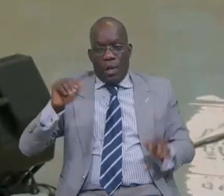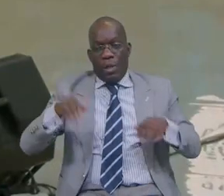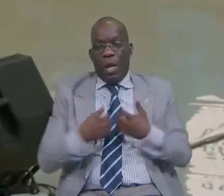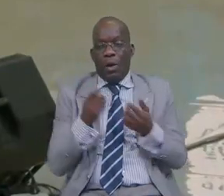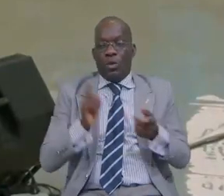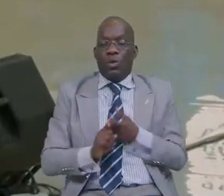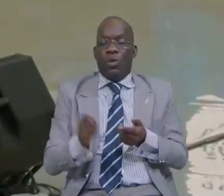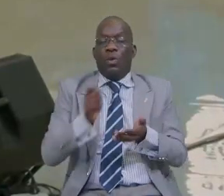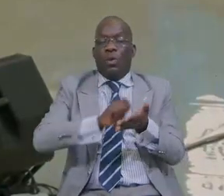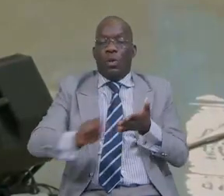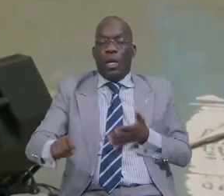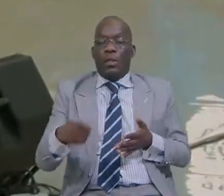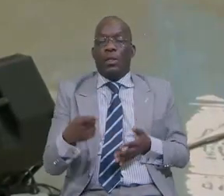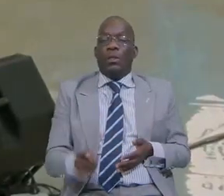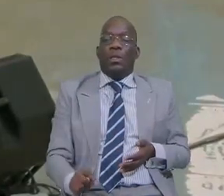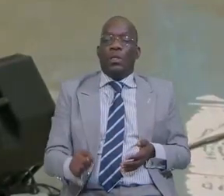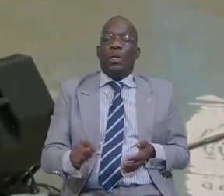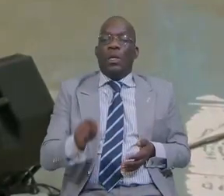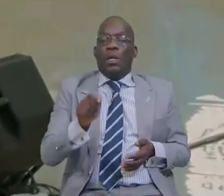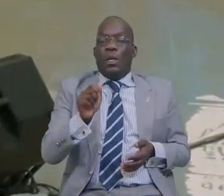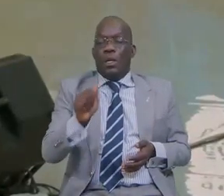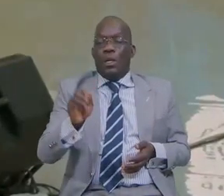Nous allons oublier comment écrire.